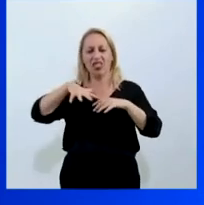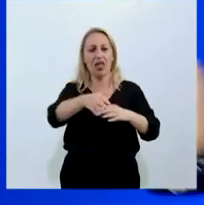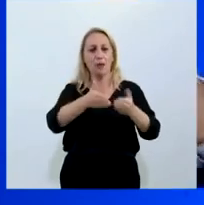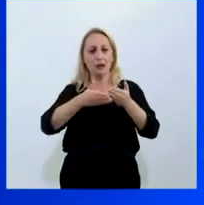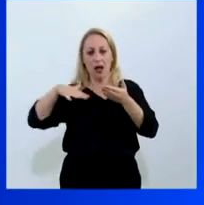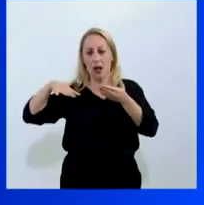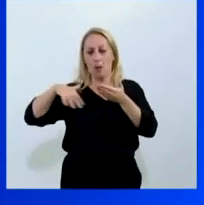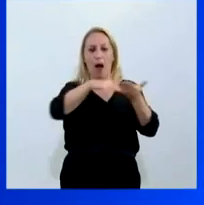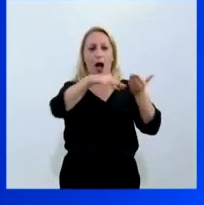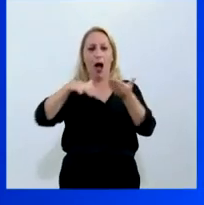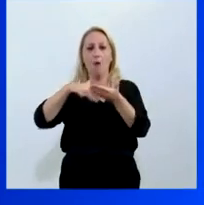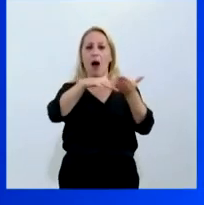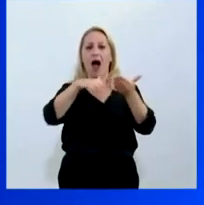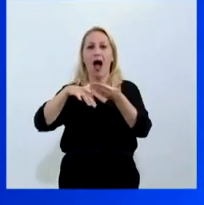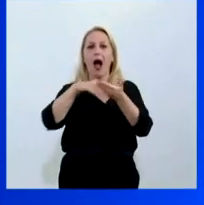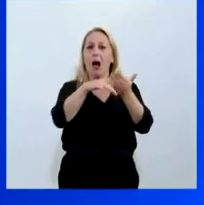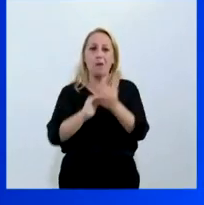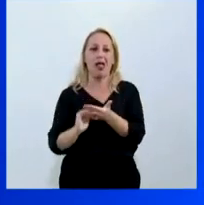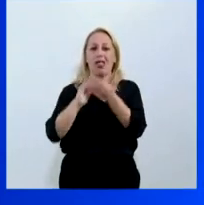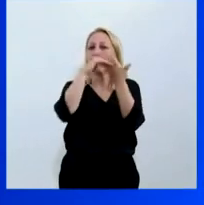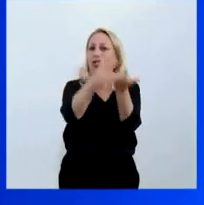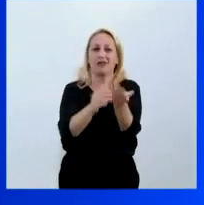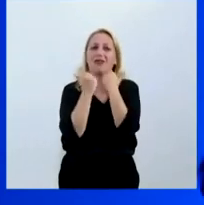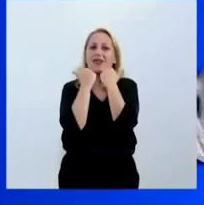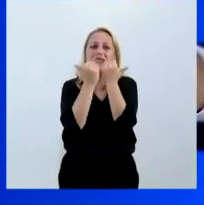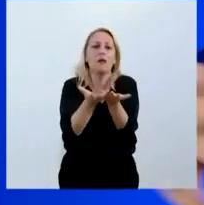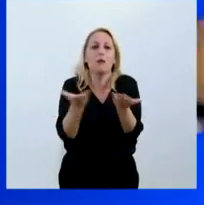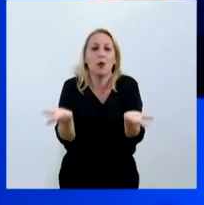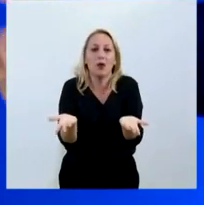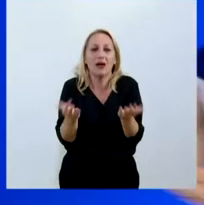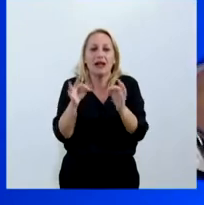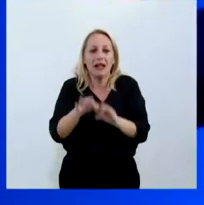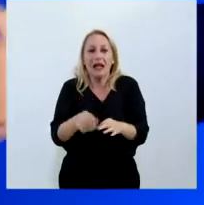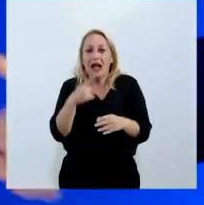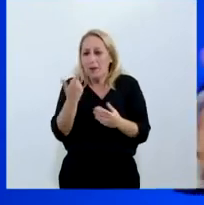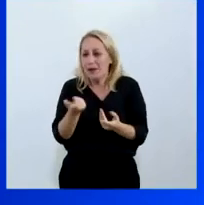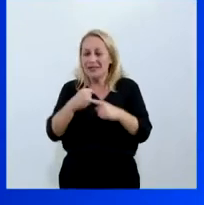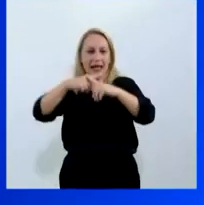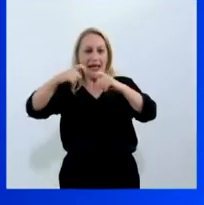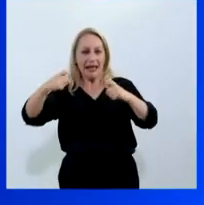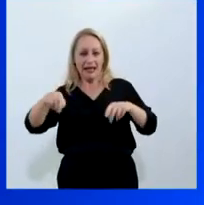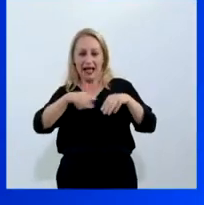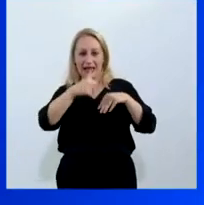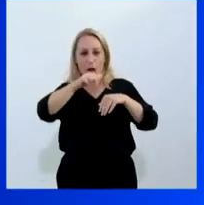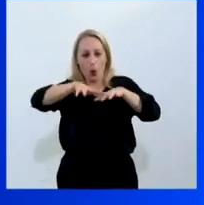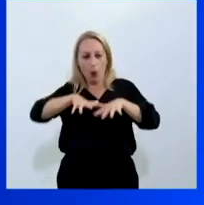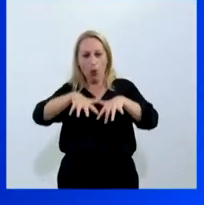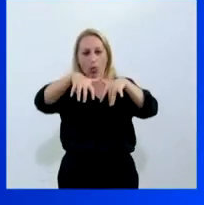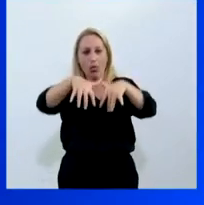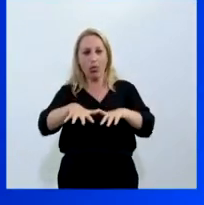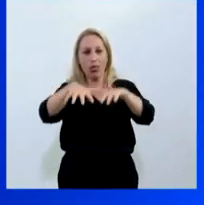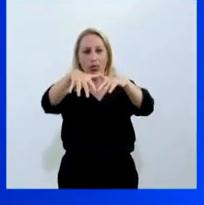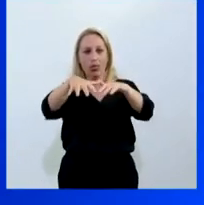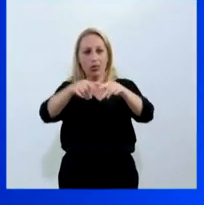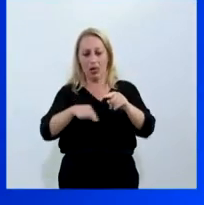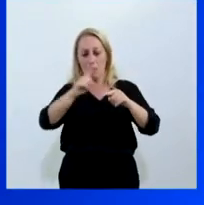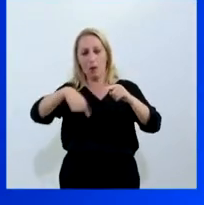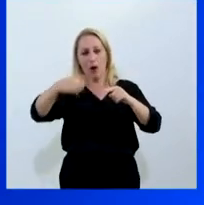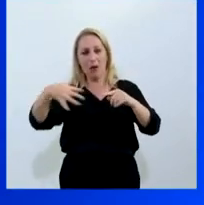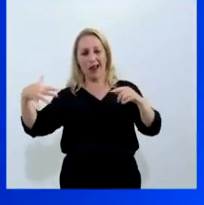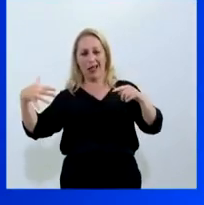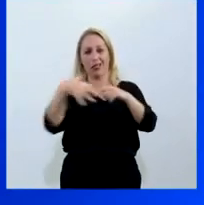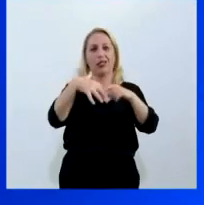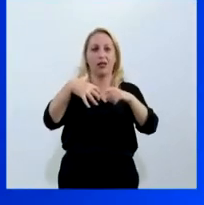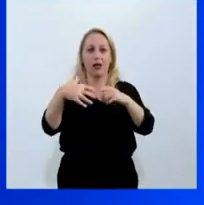η εξολέμβεια θα διαλυθεί, διότι πολύ απλά αυτά τα φερτά υλικά θα μπουν μέσα στην προπέλα. Και ούτε μπορείς προφανώς